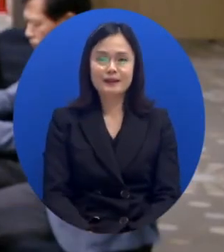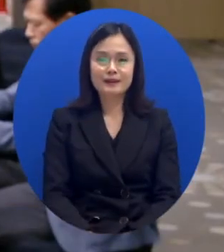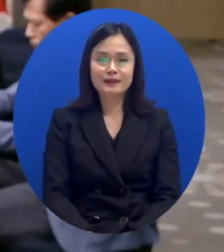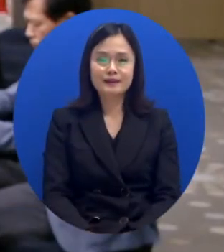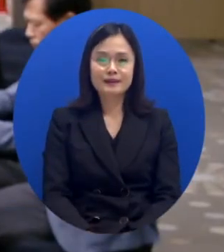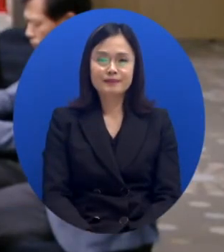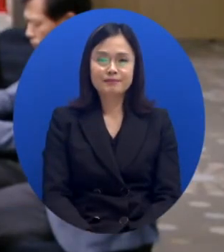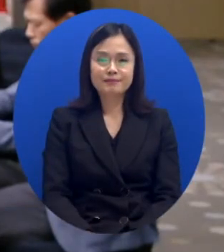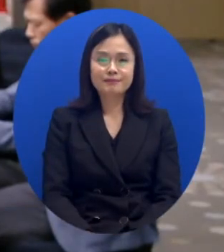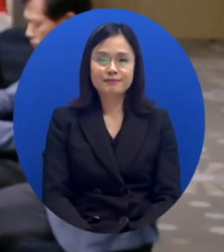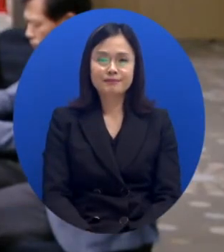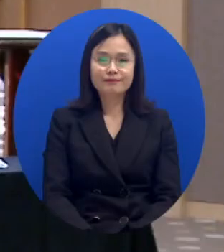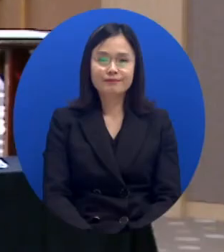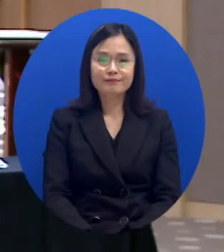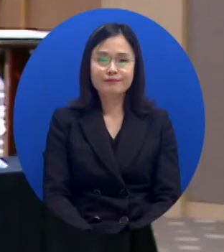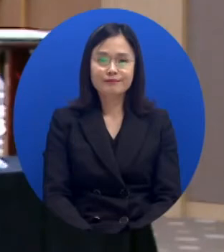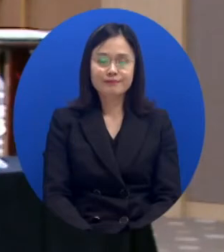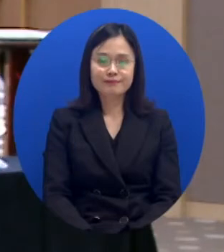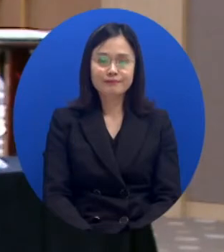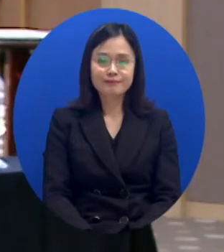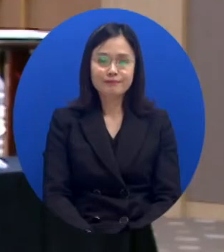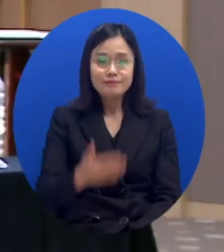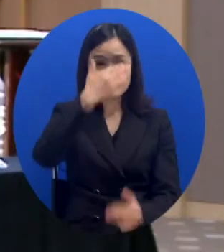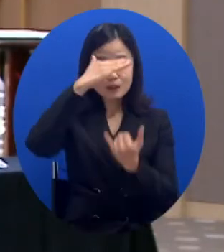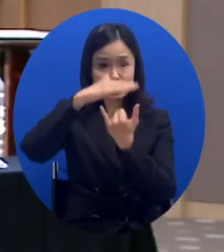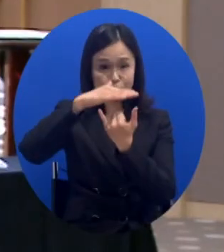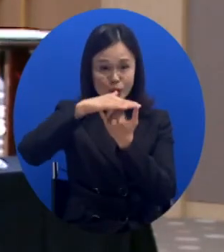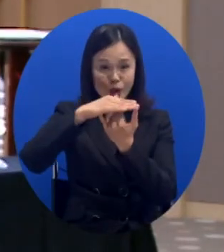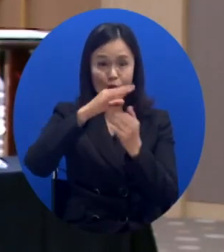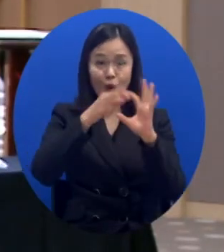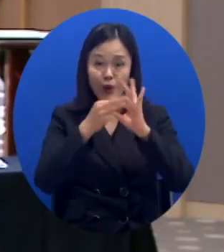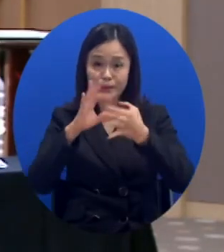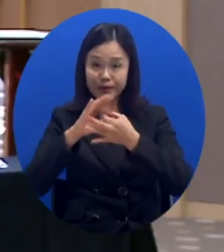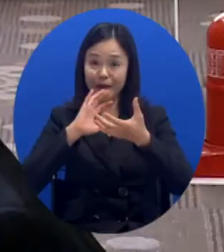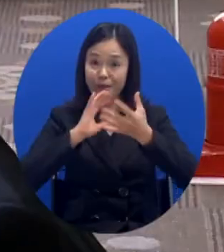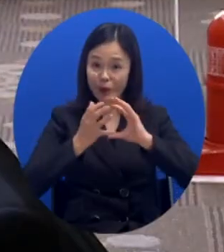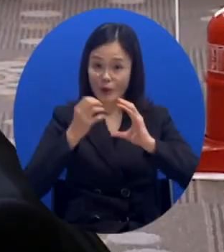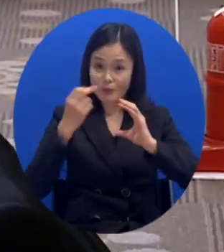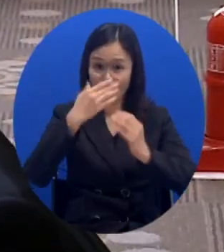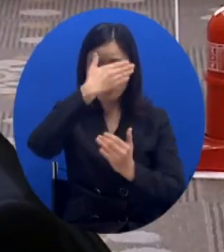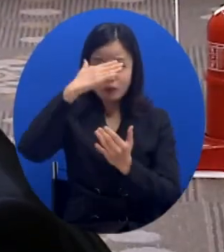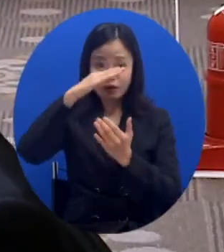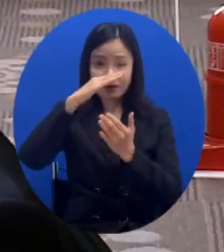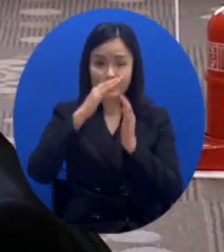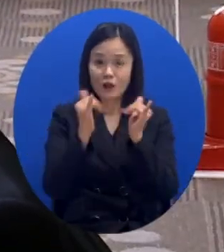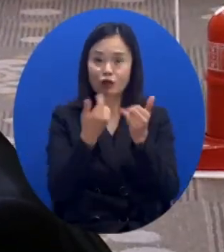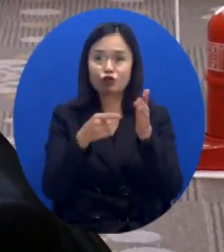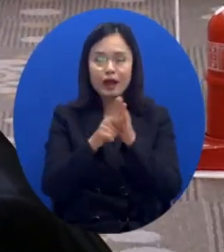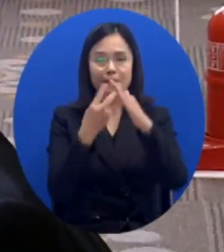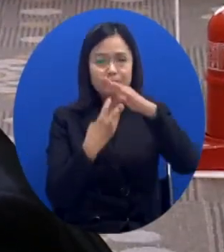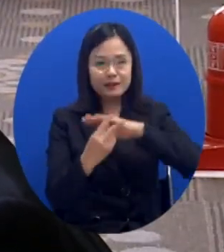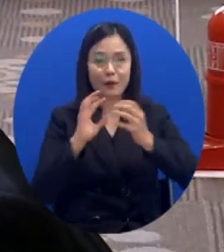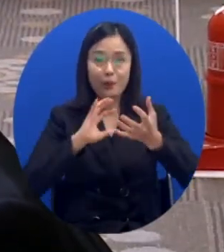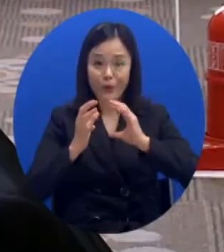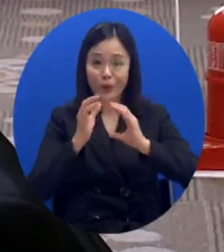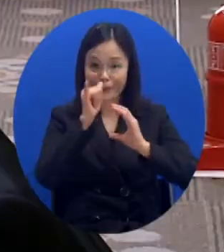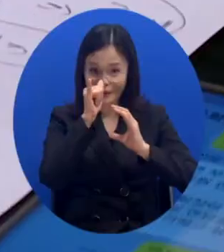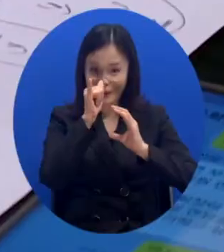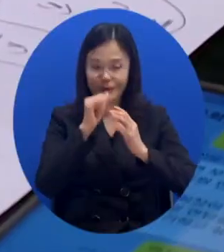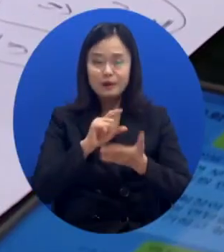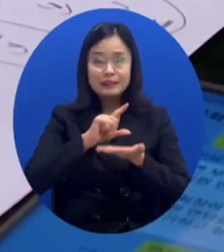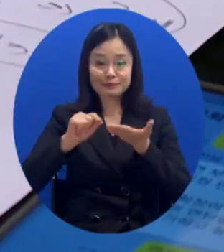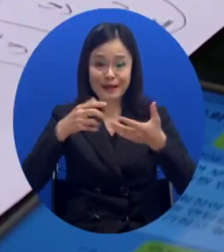강의 첨엔 전날 강원 동계 청소년 올림픽 포럼과 다음 세대를 위한 비전 교육 방안 등 지자체 단체장 과